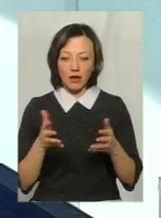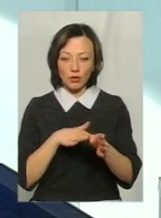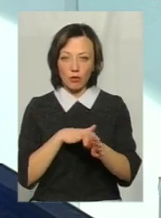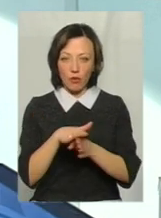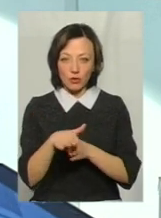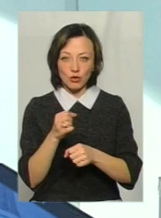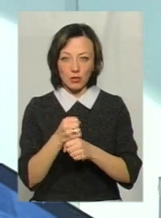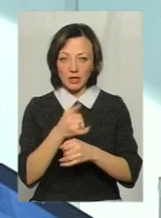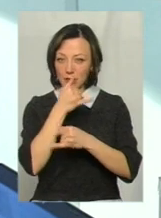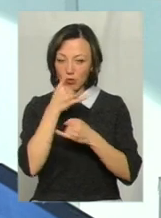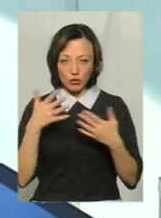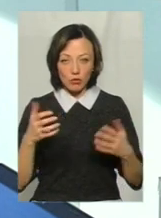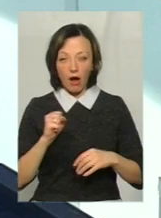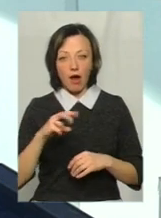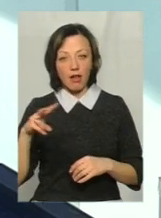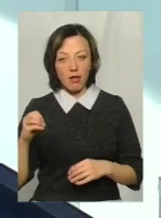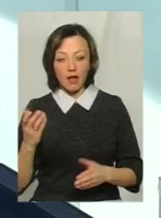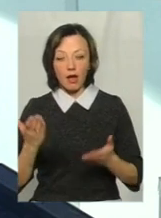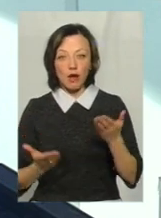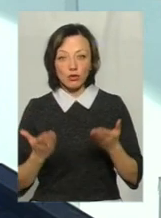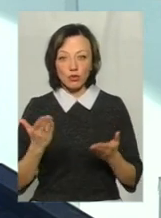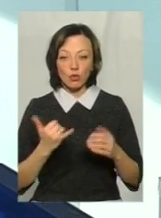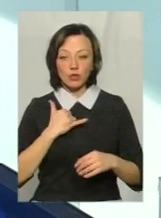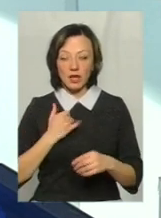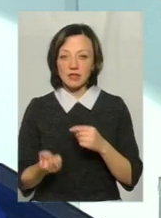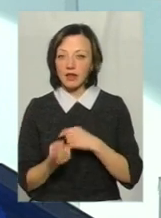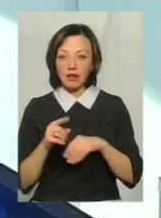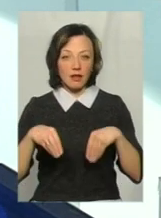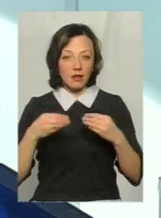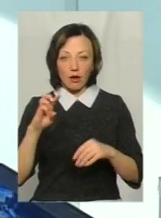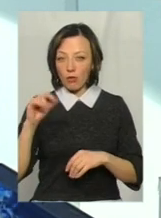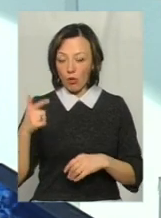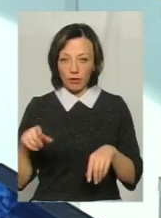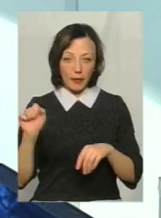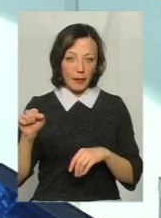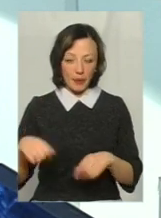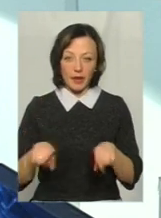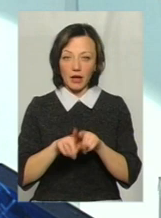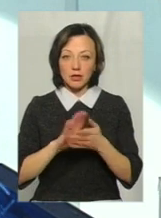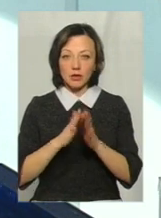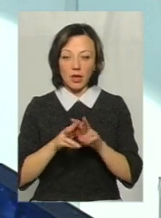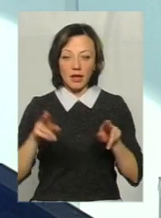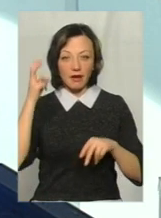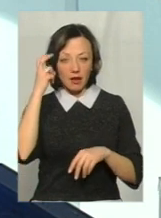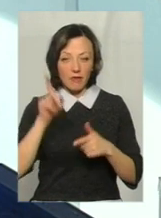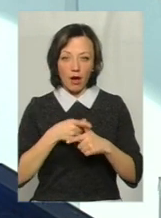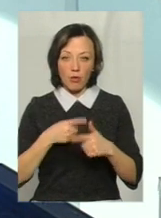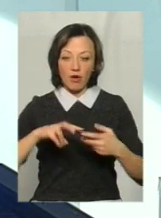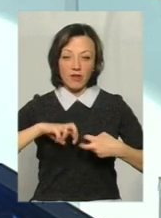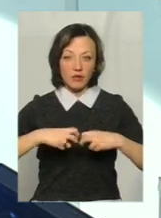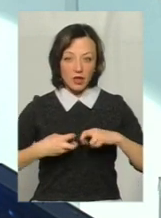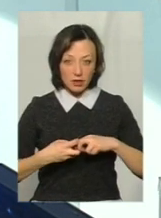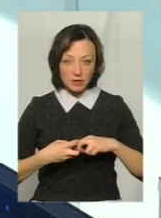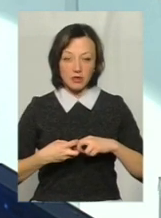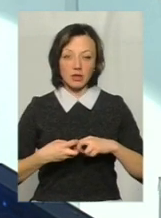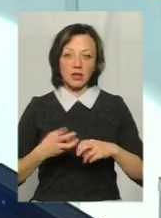тотальної ми зробити не можемо, але якщо в нас виникне, не дай Боже, така ситуація, як в Києві, або як в